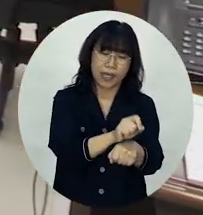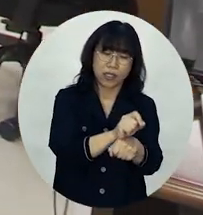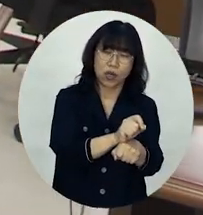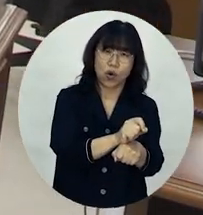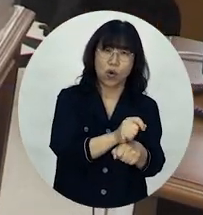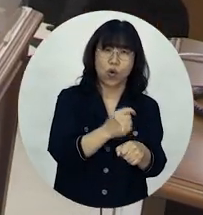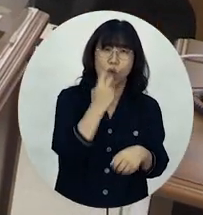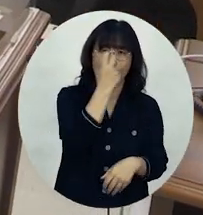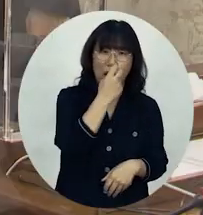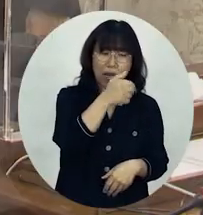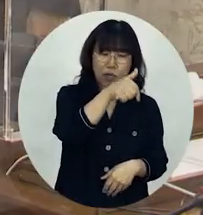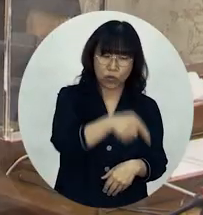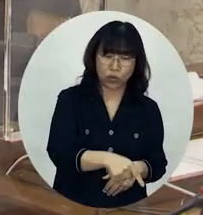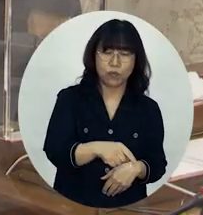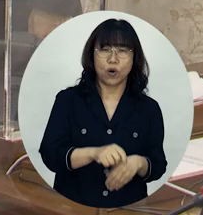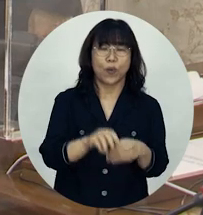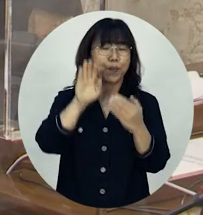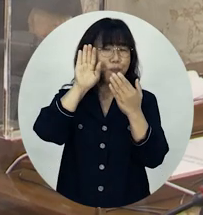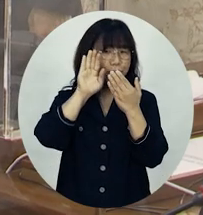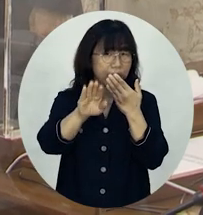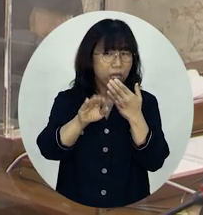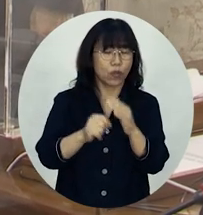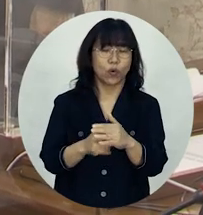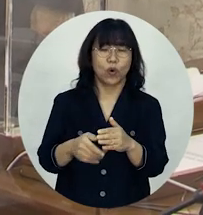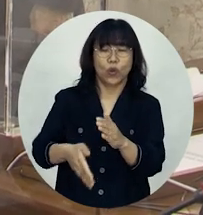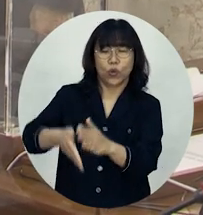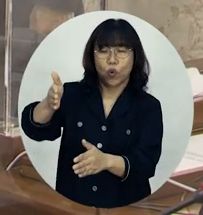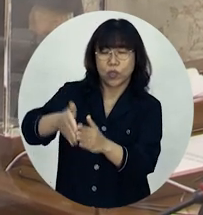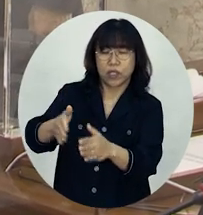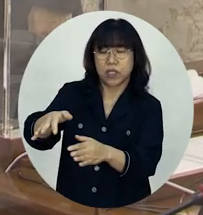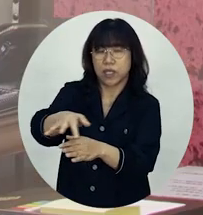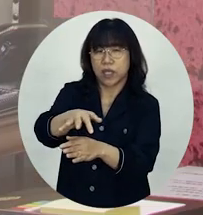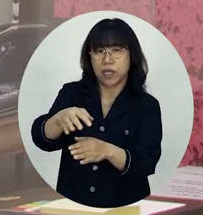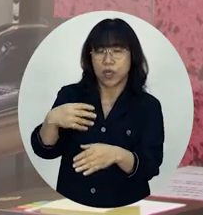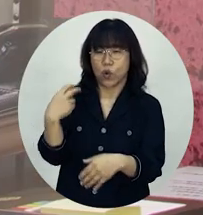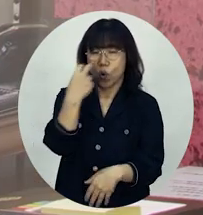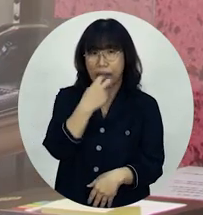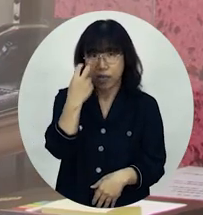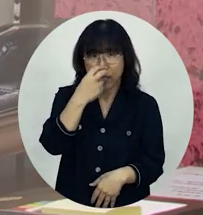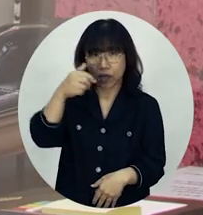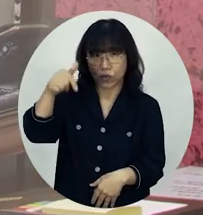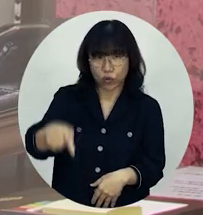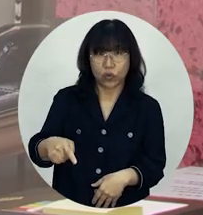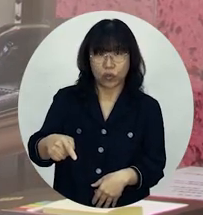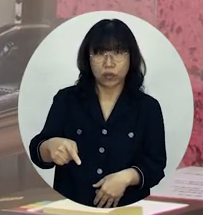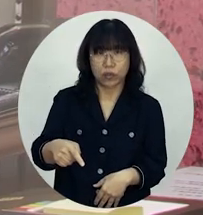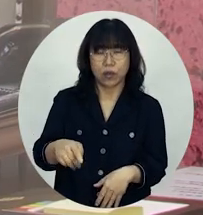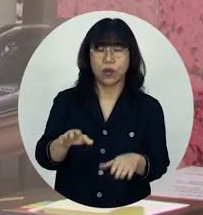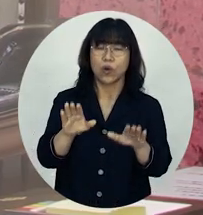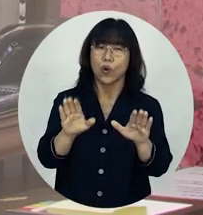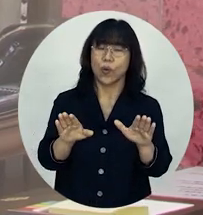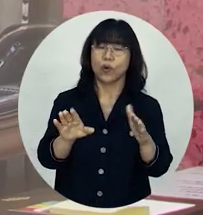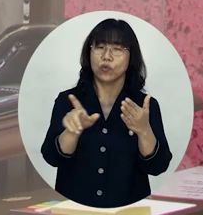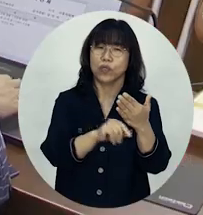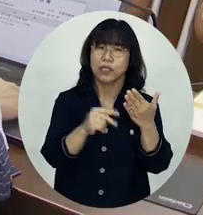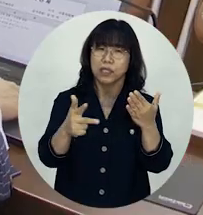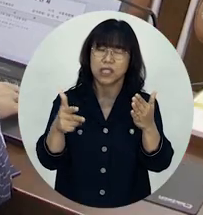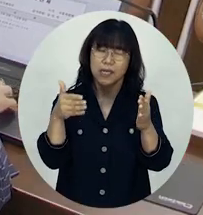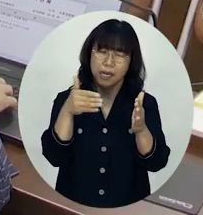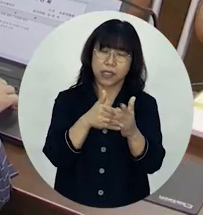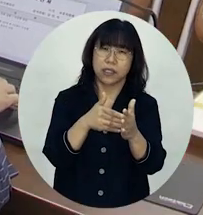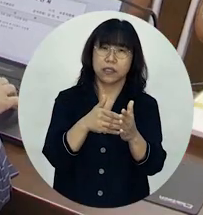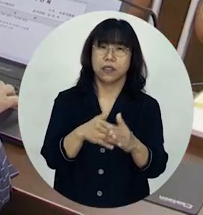행정관리 9 미래 경제 국 도시관리 구글 시작으로 각 위원회 별로 오는 7일까지 진행됩니다